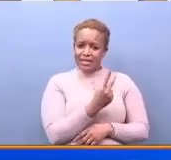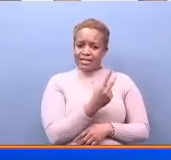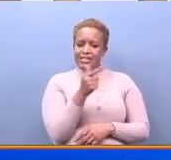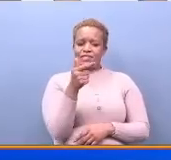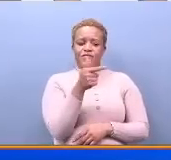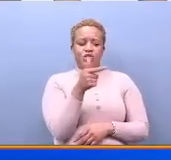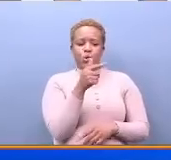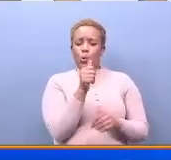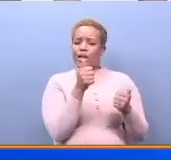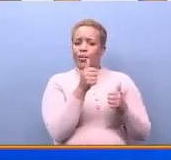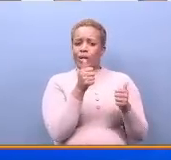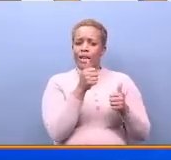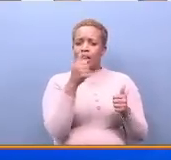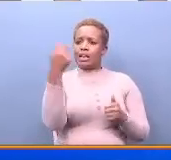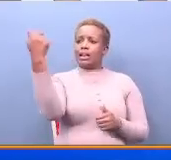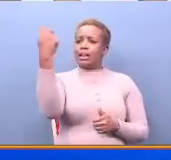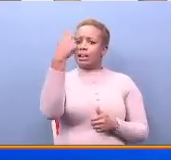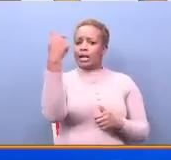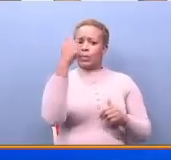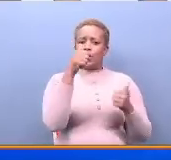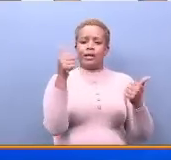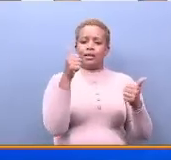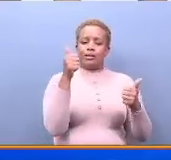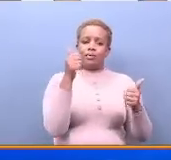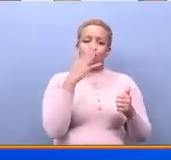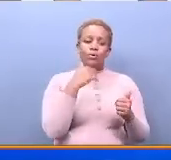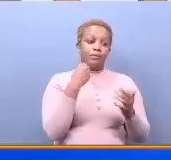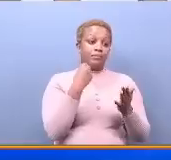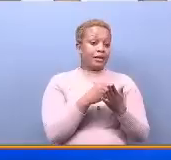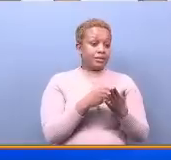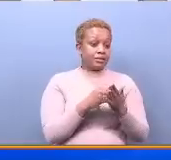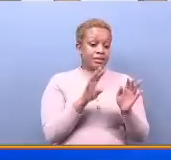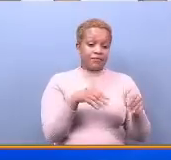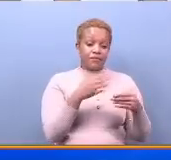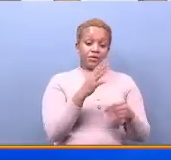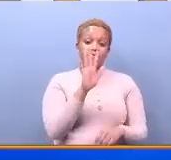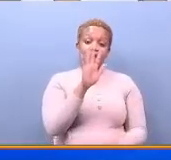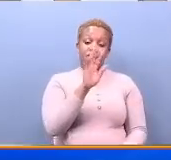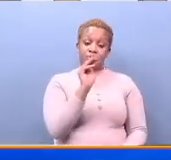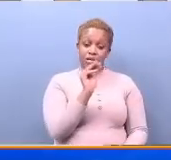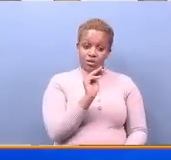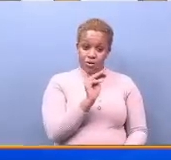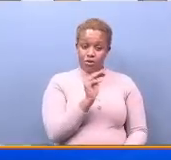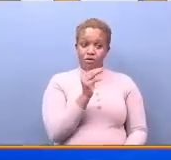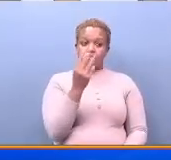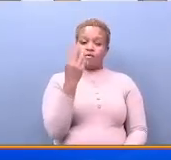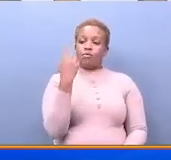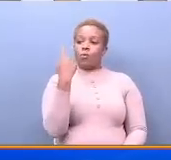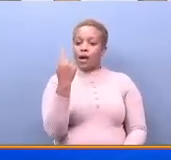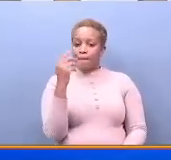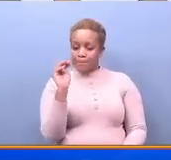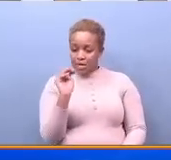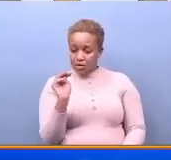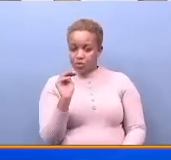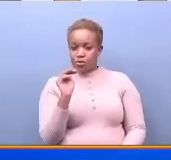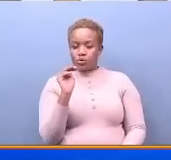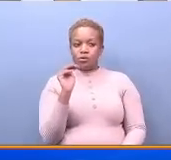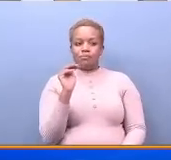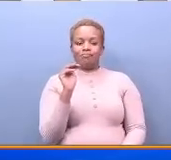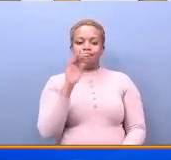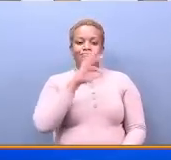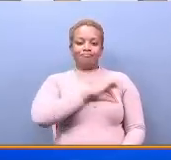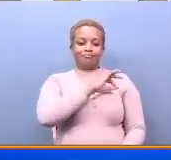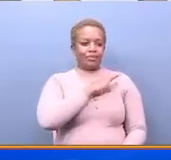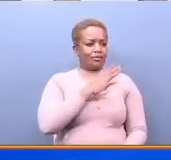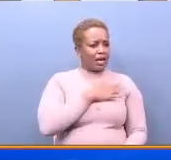video, anataka pesa fulani, ameletoa hii milioni 5, anasema milioni 4 ni ya judge fulani, moja ni commission yangu.